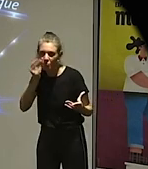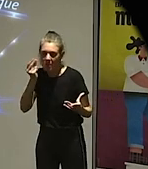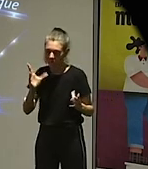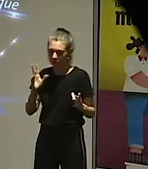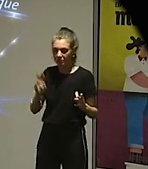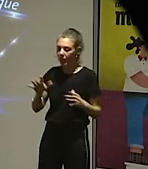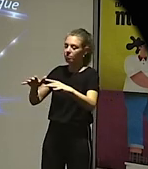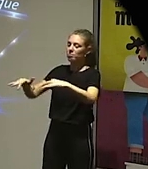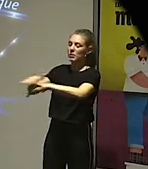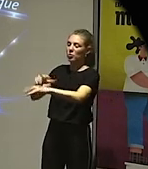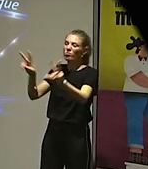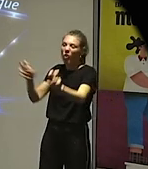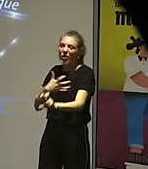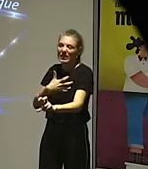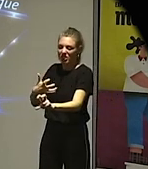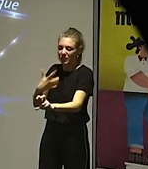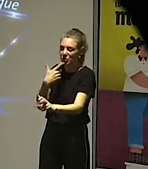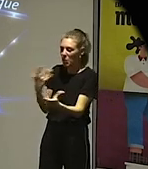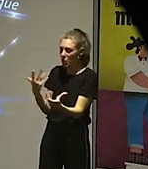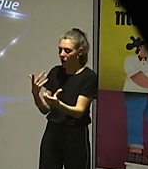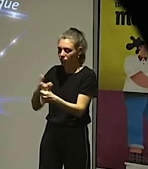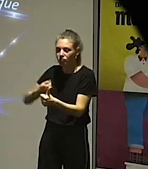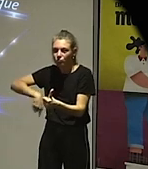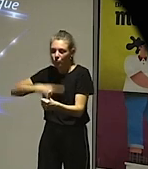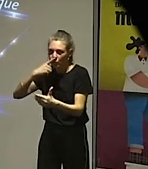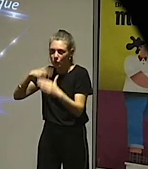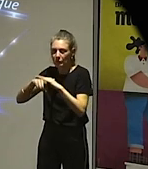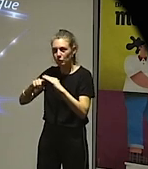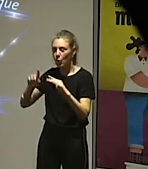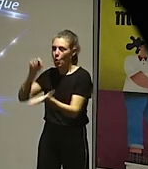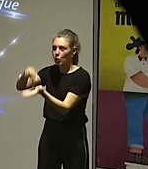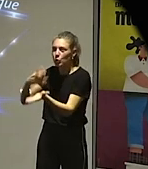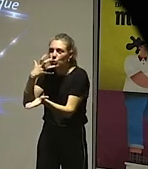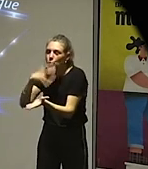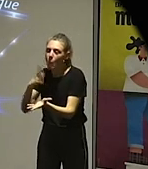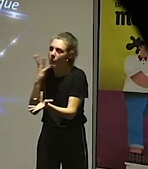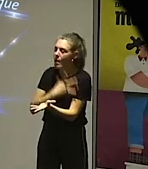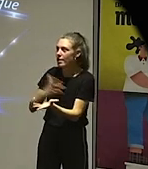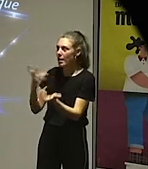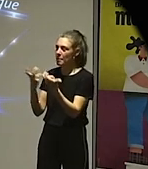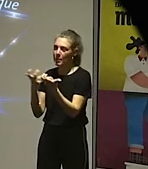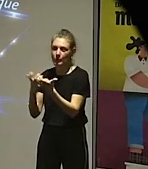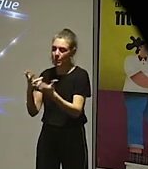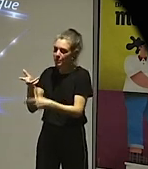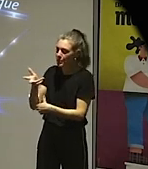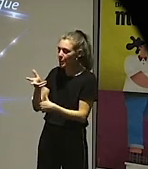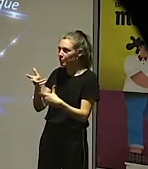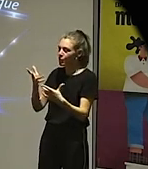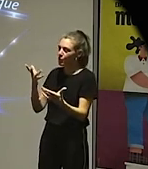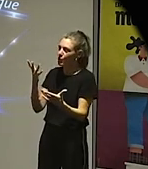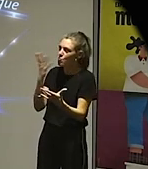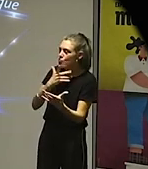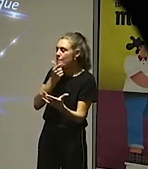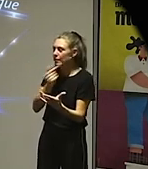c'est un milieu enrichi. Là, on suppose qu'il y a l'environnement physique, les couleurs, le fait d'avoir un bar, d'être dans une villa comme chez soi. On